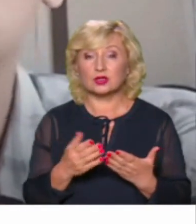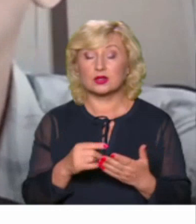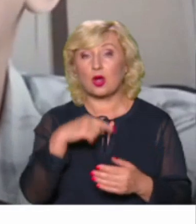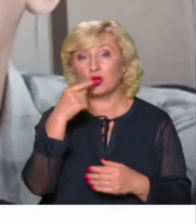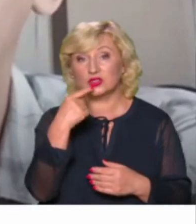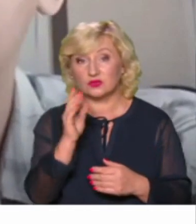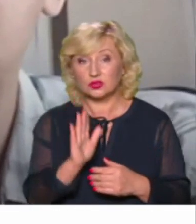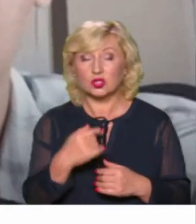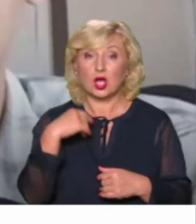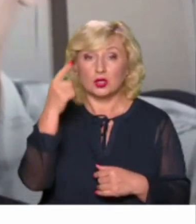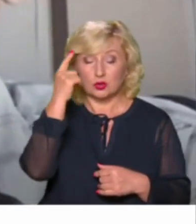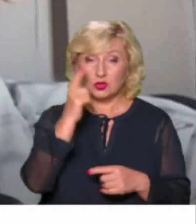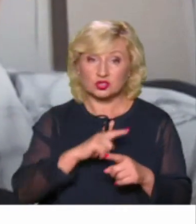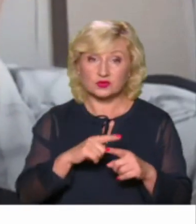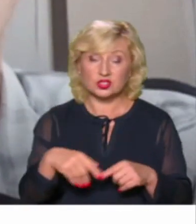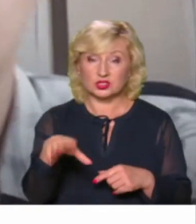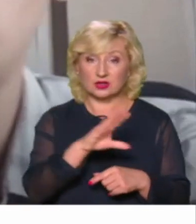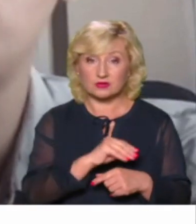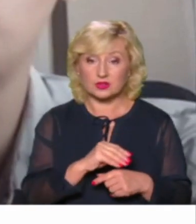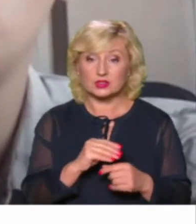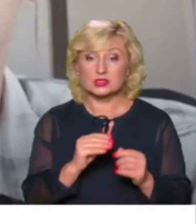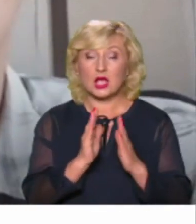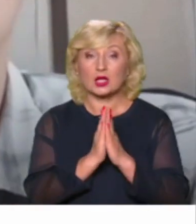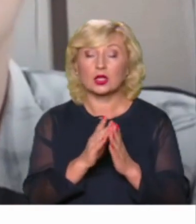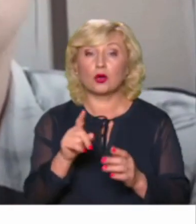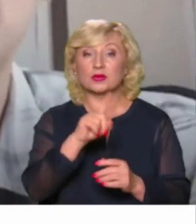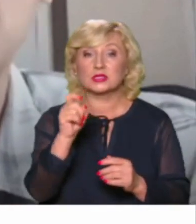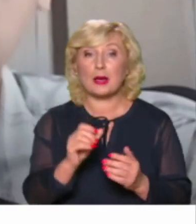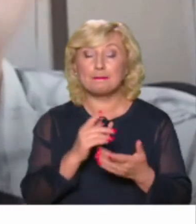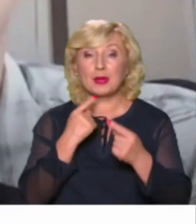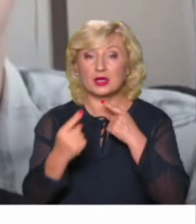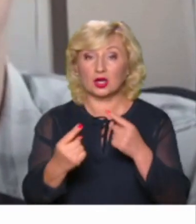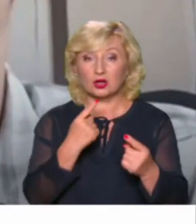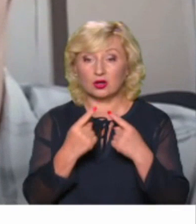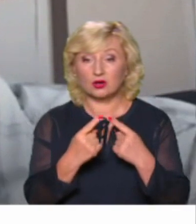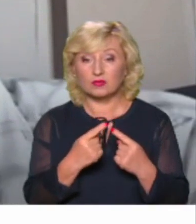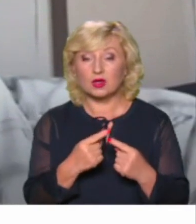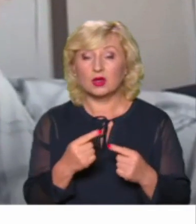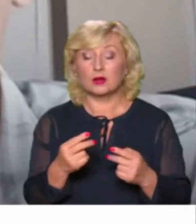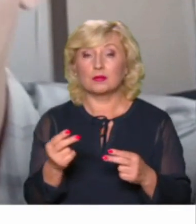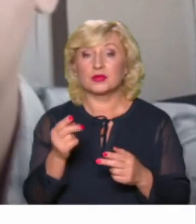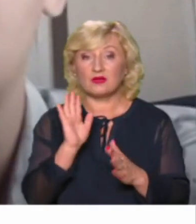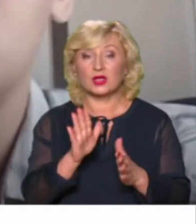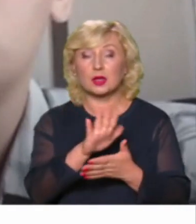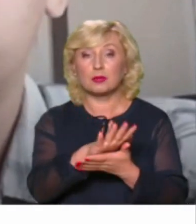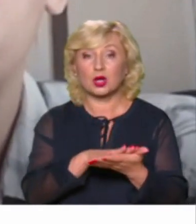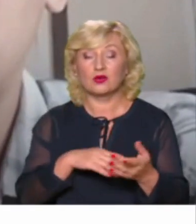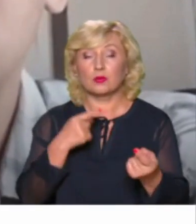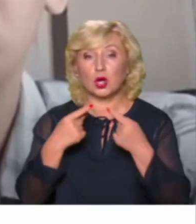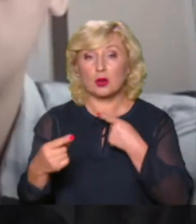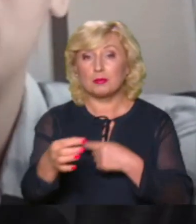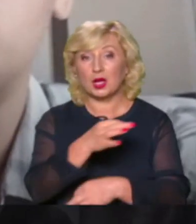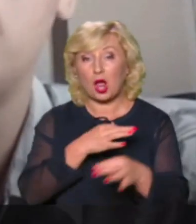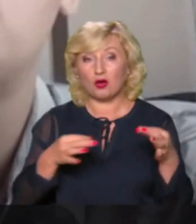Я думаю, швидше за все, закликом до переговорів, закликом без інтервенції, але давайте продовжувати переговори. Тобто,